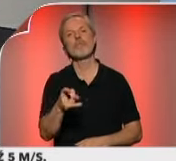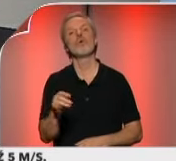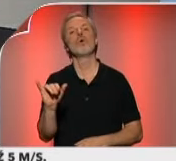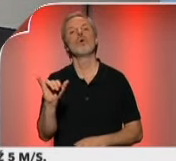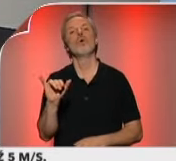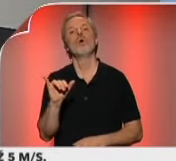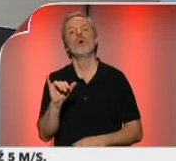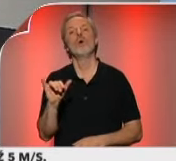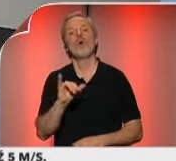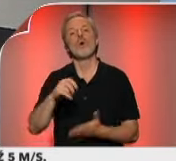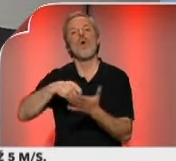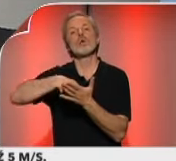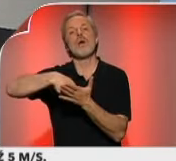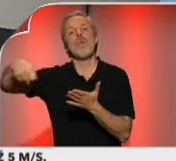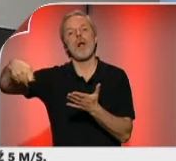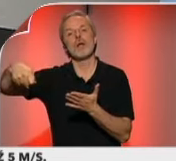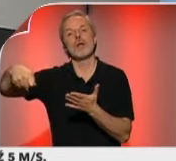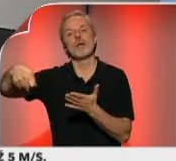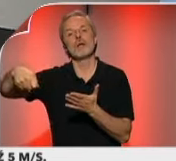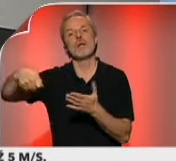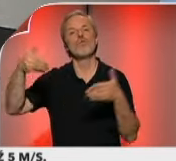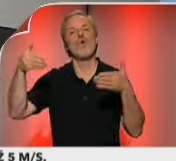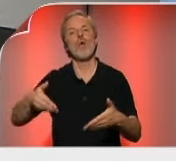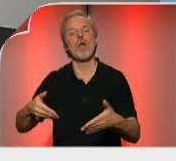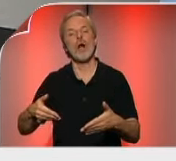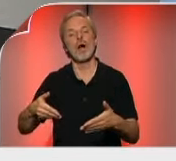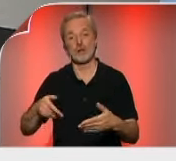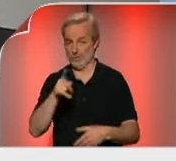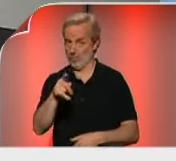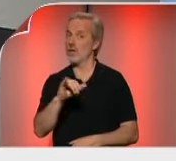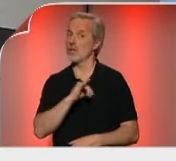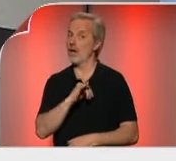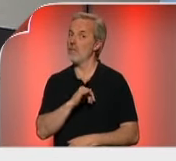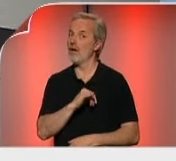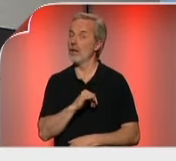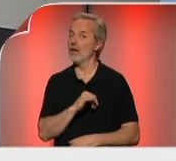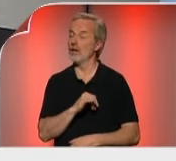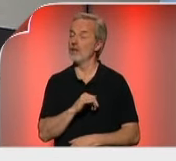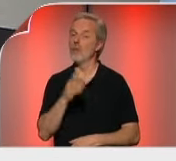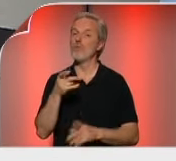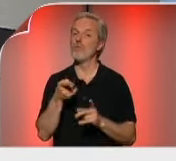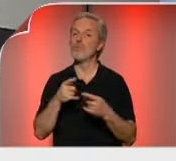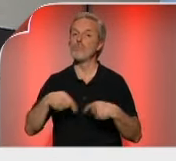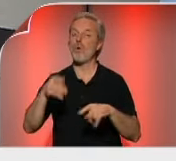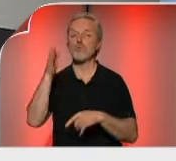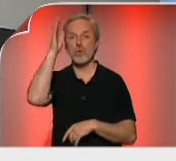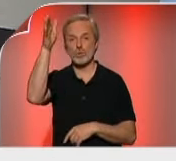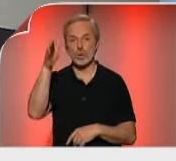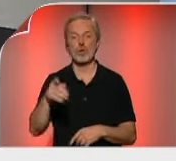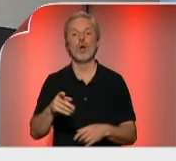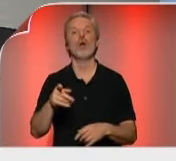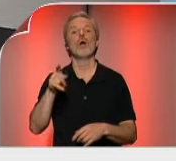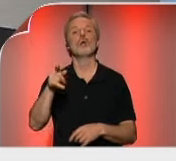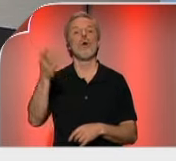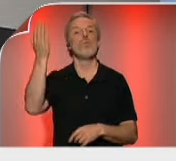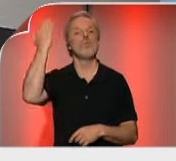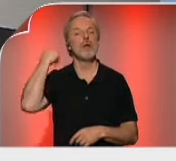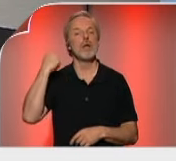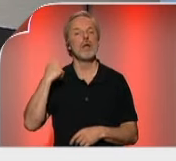eh platil to možná bude eh hodně zajímavé ještě v budoucnosti a kdo jí realizoval Byl to